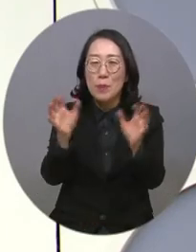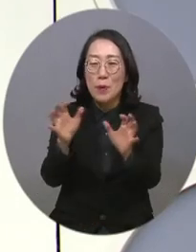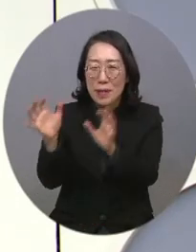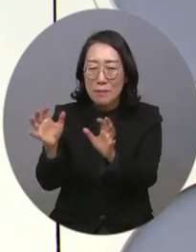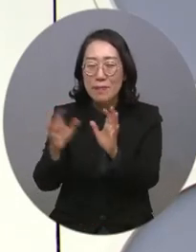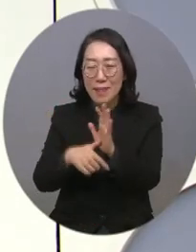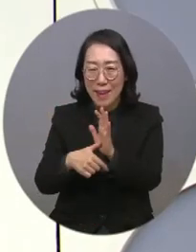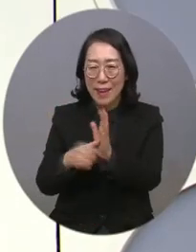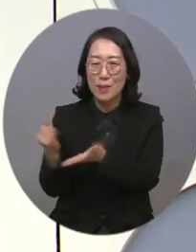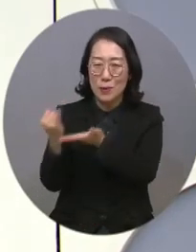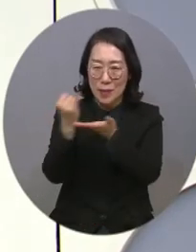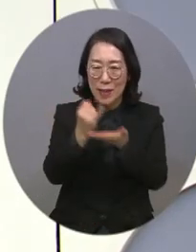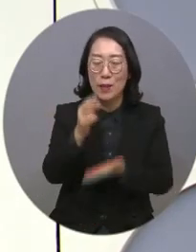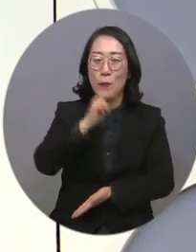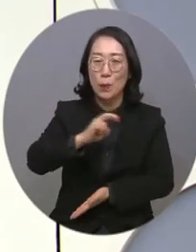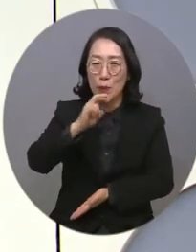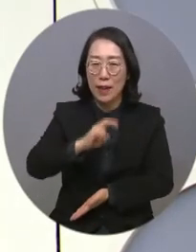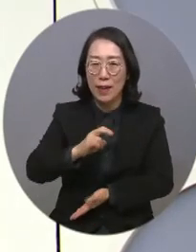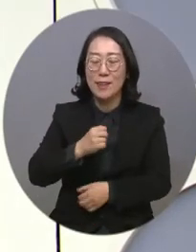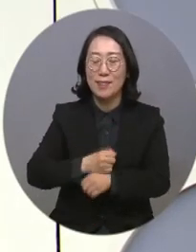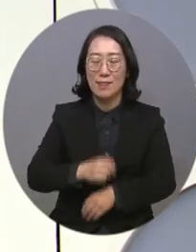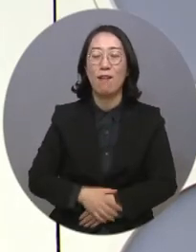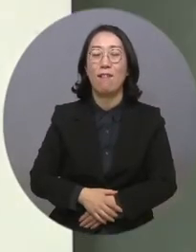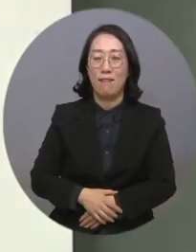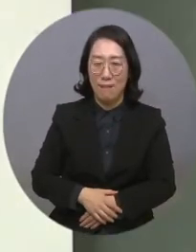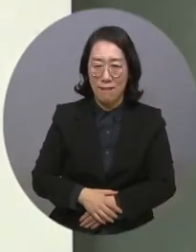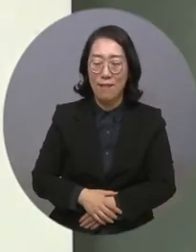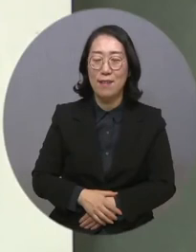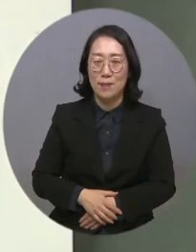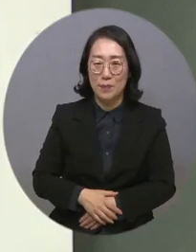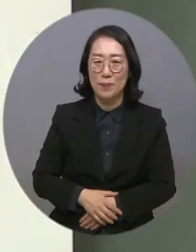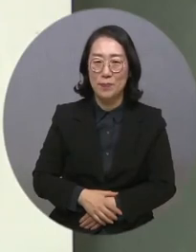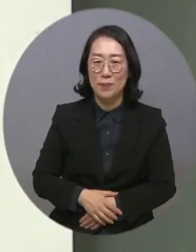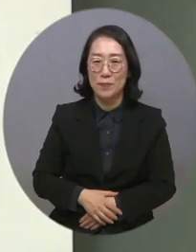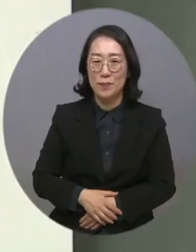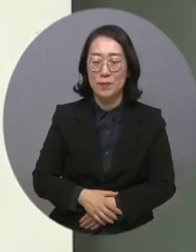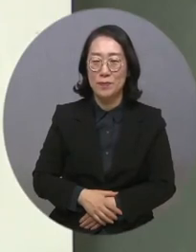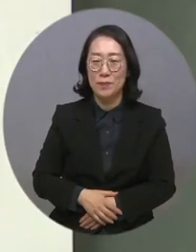네, 네. 예. 아 그러시구나. 그